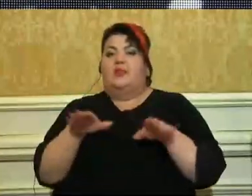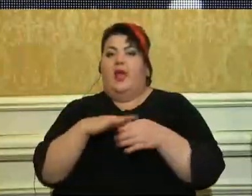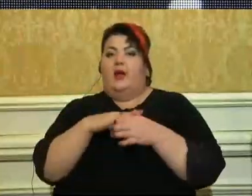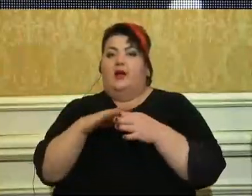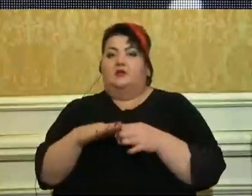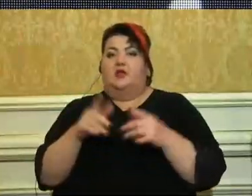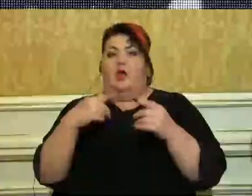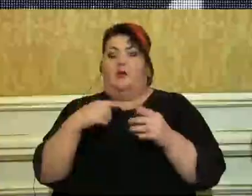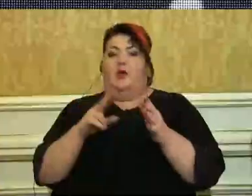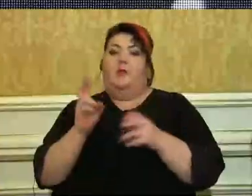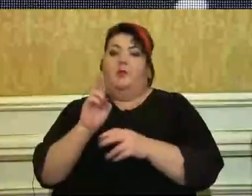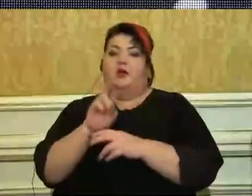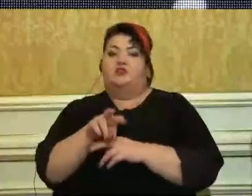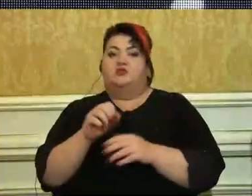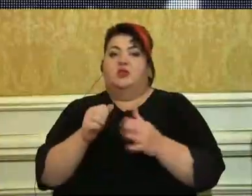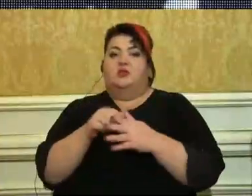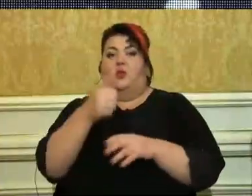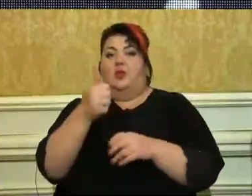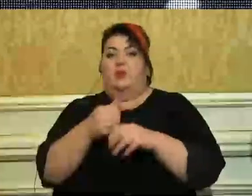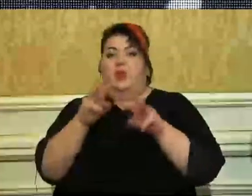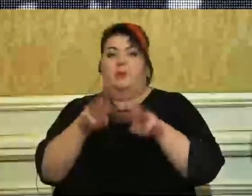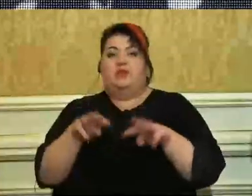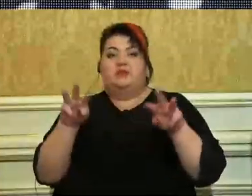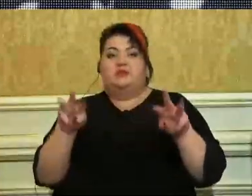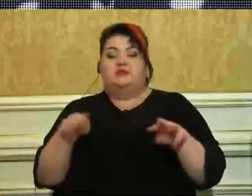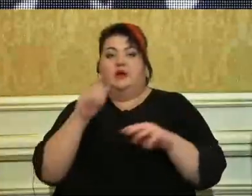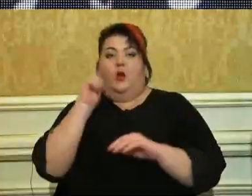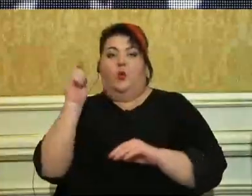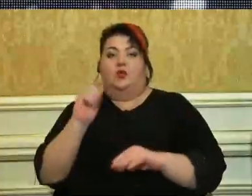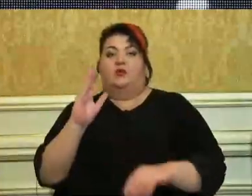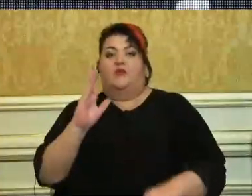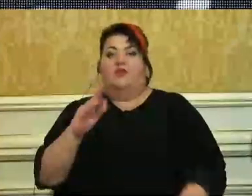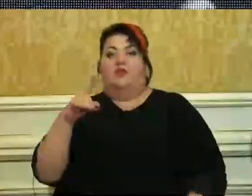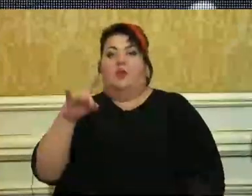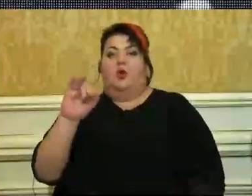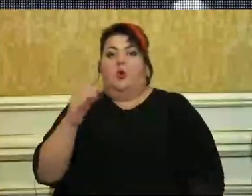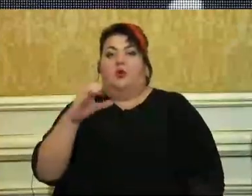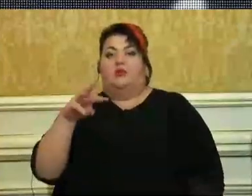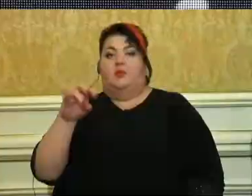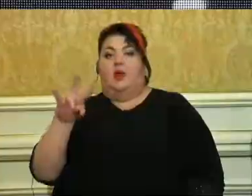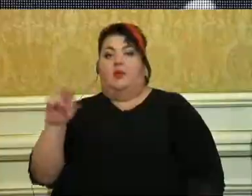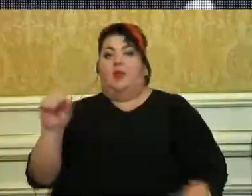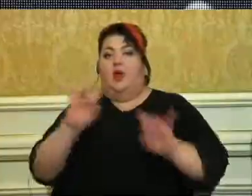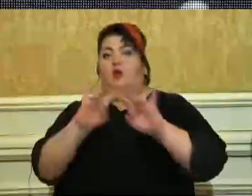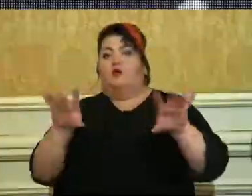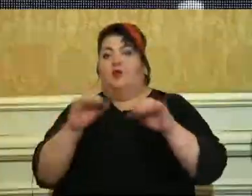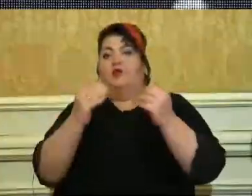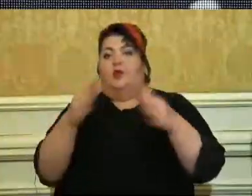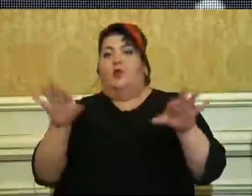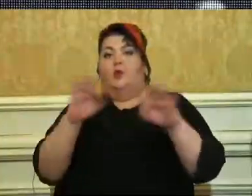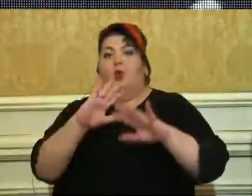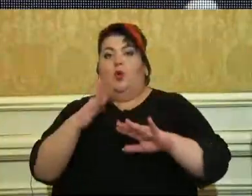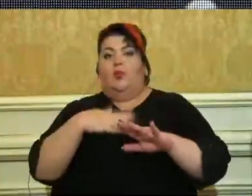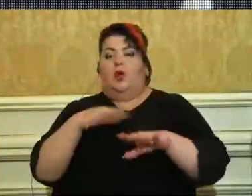been left without implementation. That at that time, we went to Prime Minister of Ukraine, Mr. Gройсман.